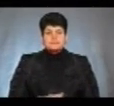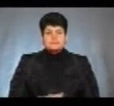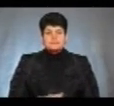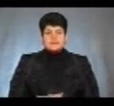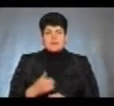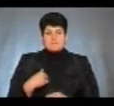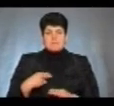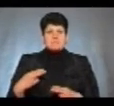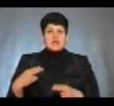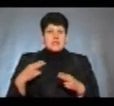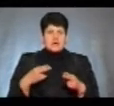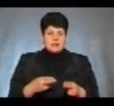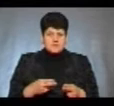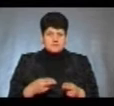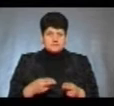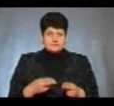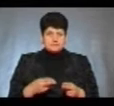Ми приїхали,